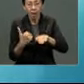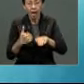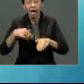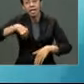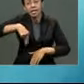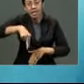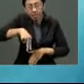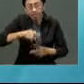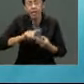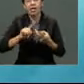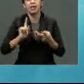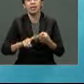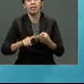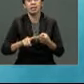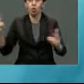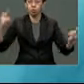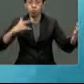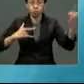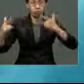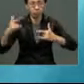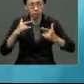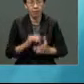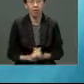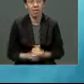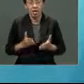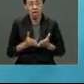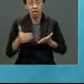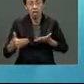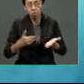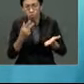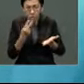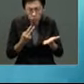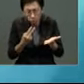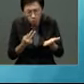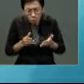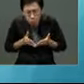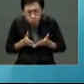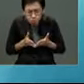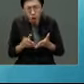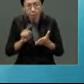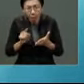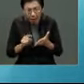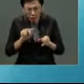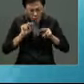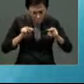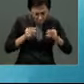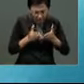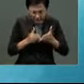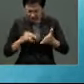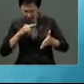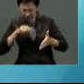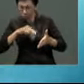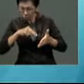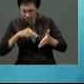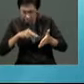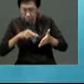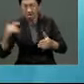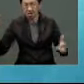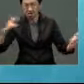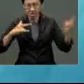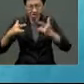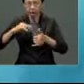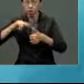างอากาศนะครับแล้วจริงๆแล้วก็มีทางเรือด้วยก็ดูกันหมดนะครับเพื่อไม่ให้เล็ดลอดสายตาไปแล้วทุกอย่างอยู่ในก